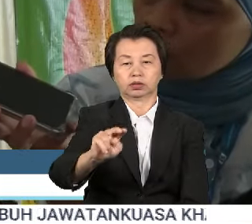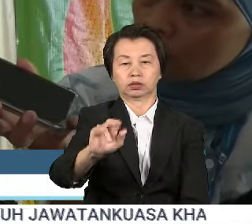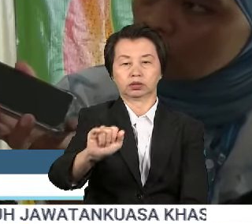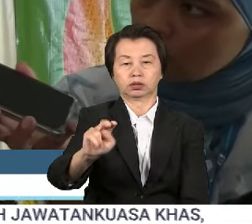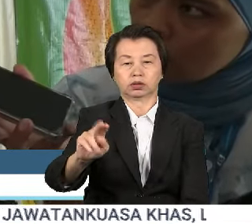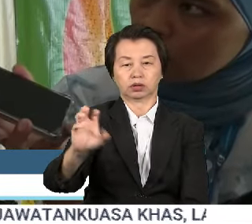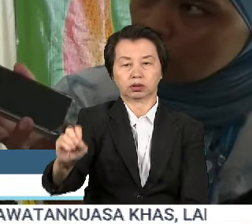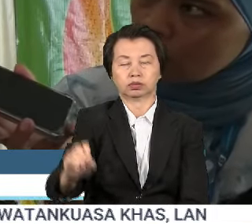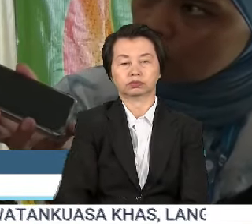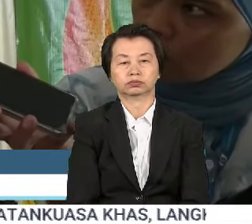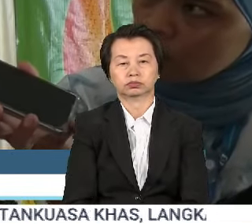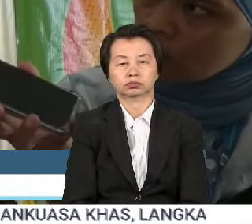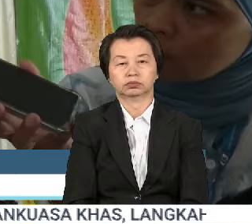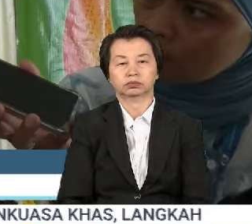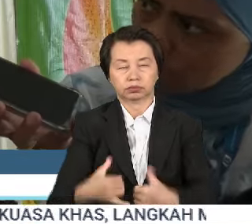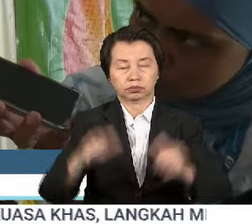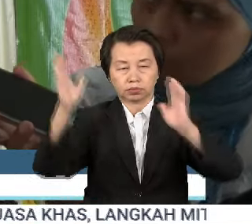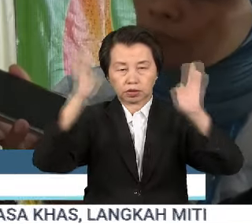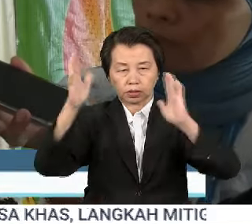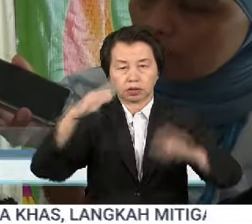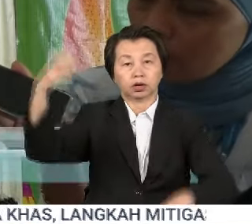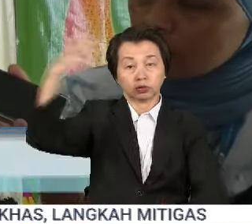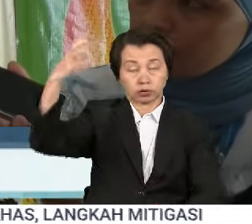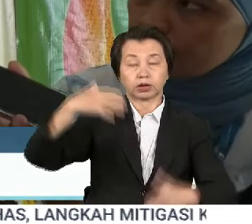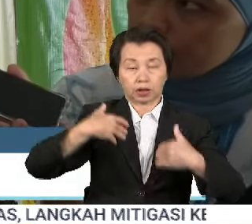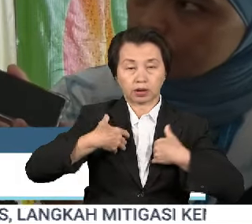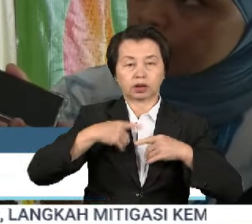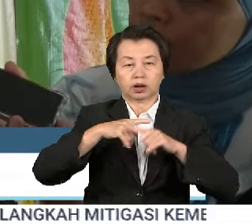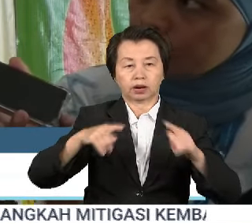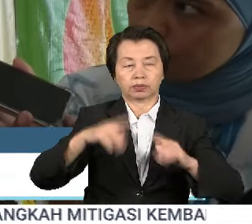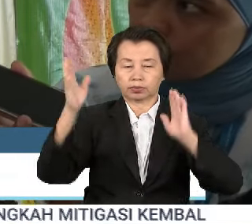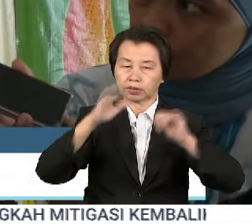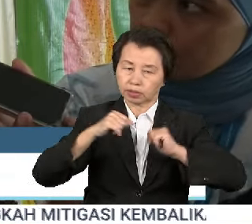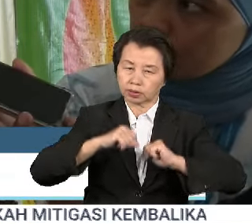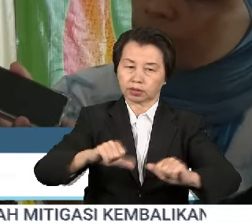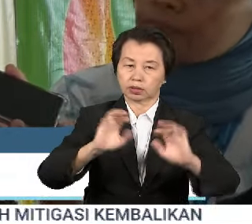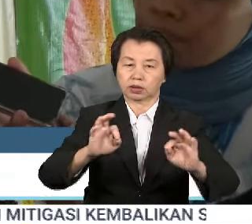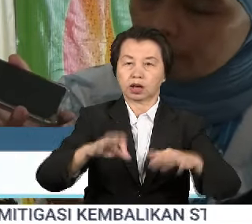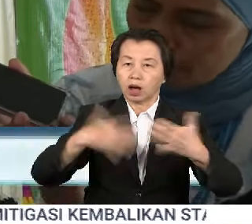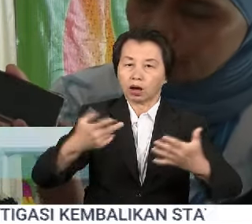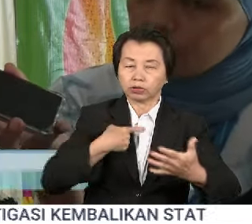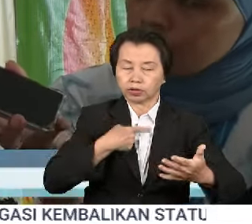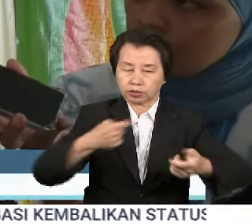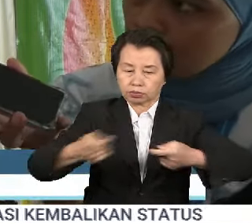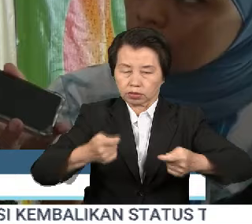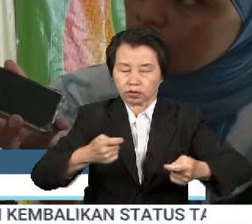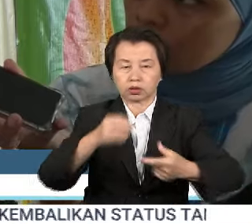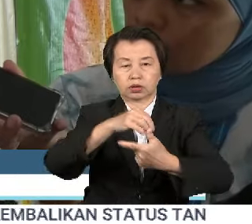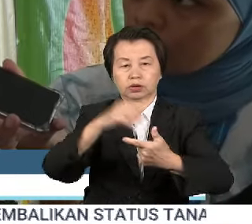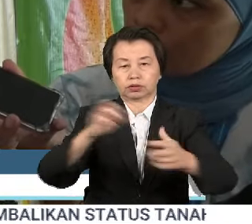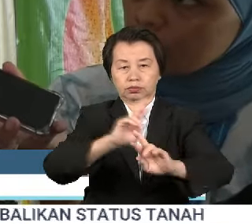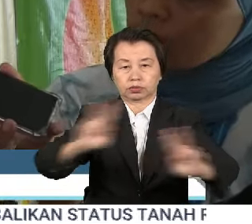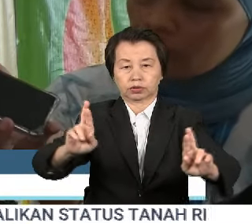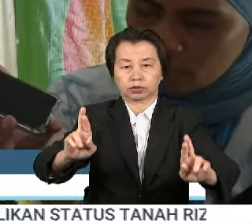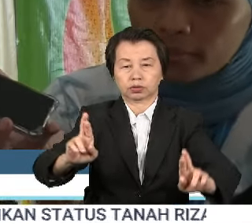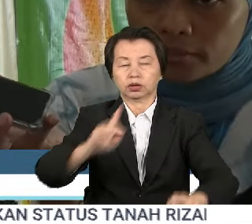ni, kesan akibat cuaca memang ada. So, it's a question bagaimana kita mengawal atau bersedia berhadapan dengan itu.